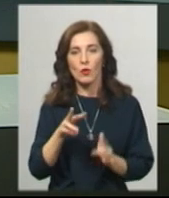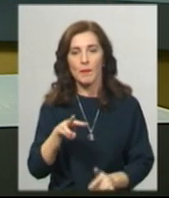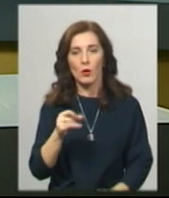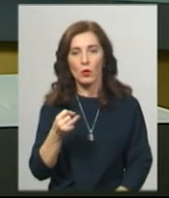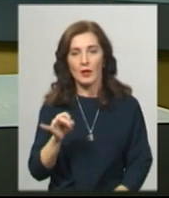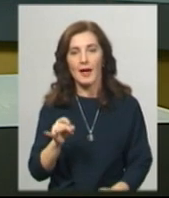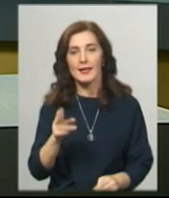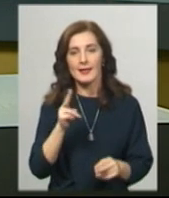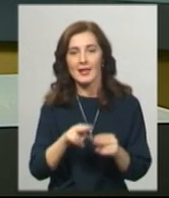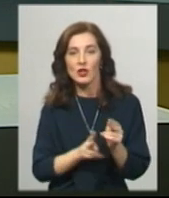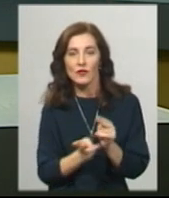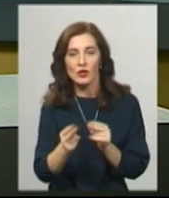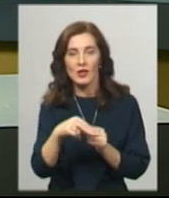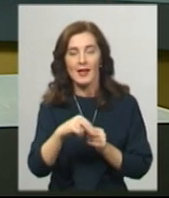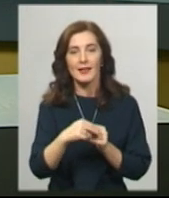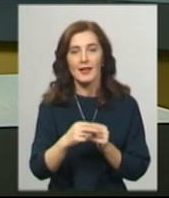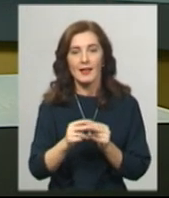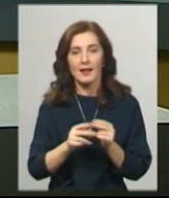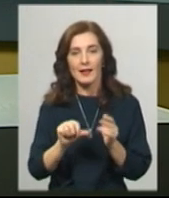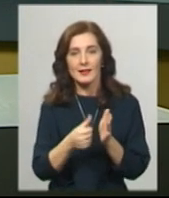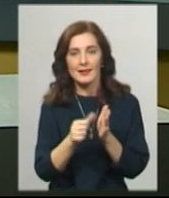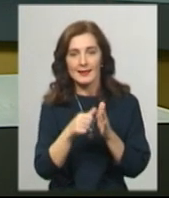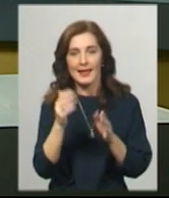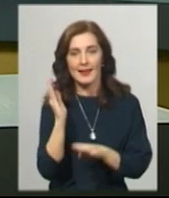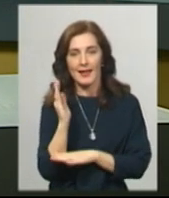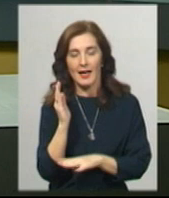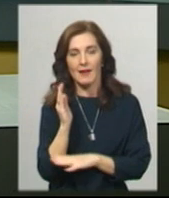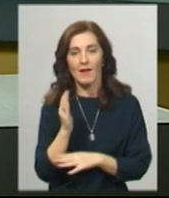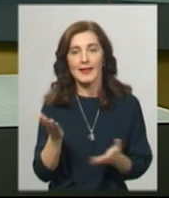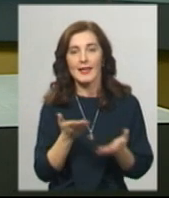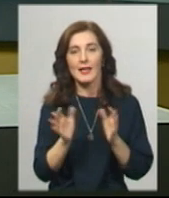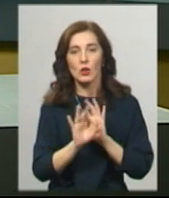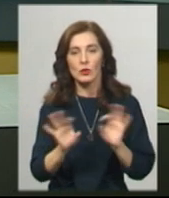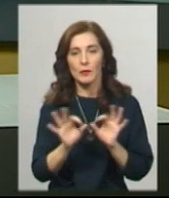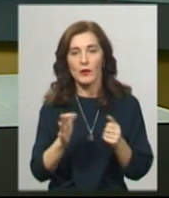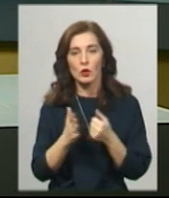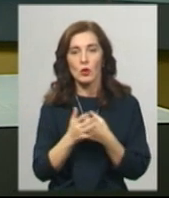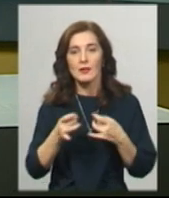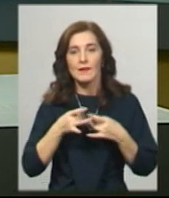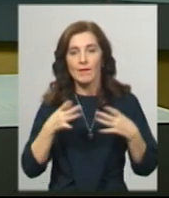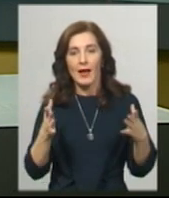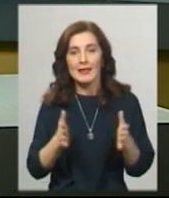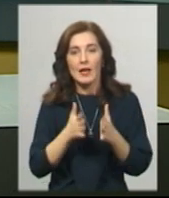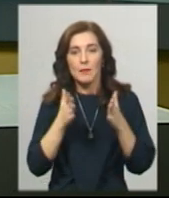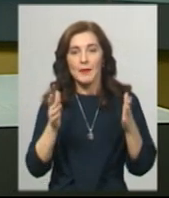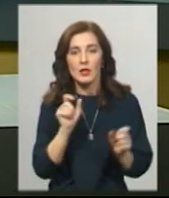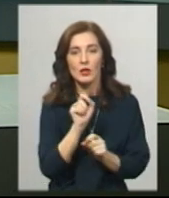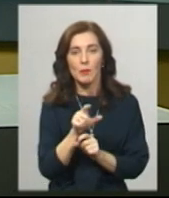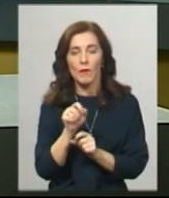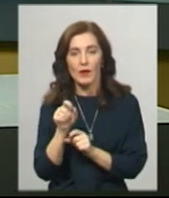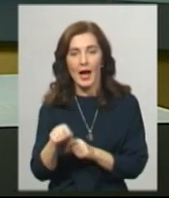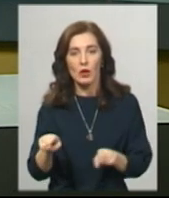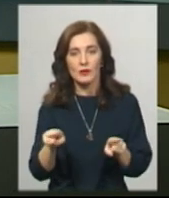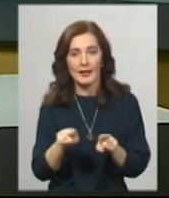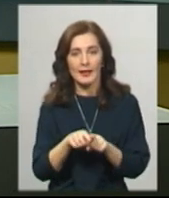вертепи закінчує вирізати з дерева хмельницький скульптор Іван Нащупський, який розповів, до свят йому найбільше замовляють саме такі подарунки.